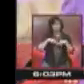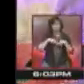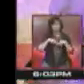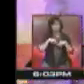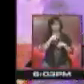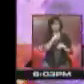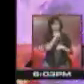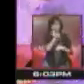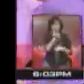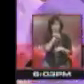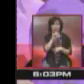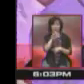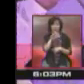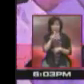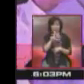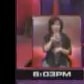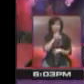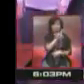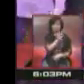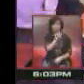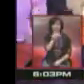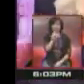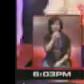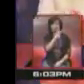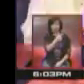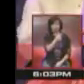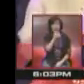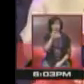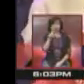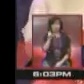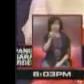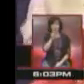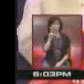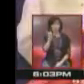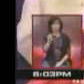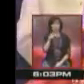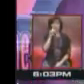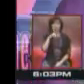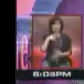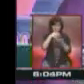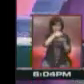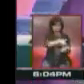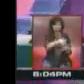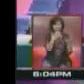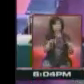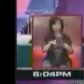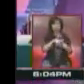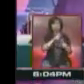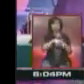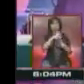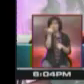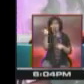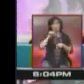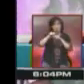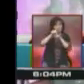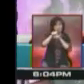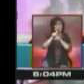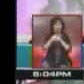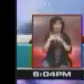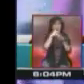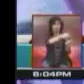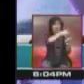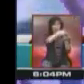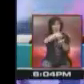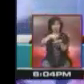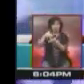Gabriel Flash Elorde Banquet of Champions kahapon. Bukod kay Pacman, pinarangalan din ang iba pang champion Pinoy boxers